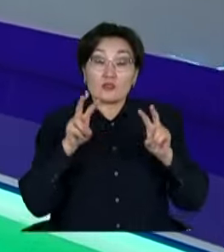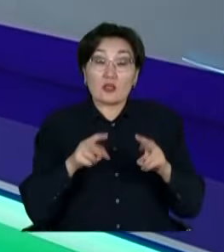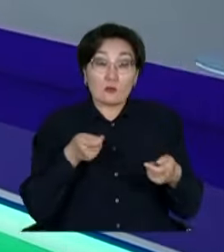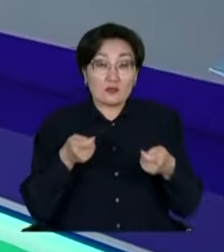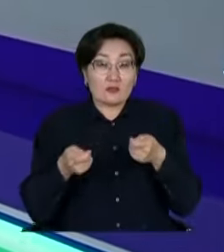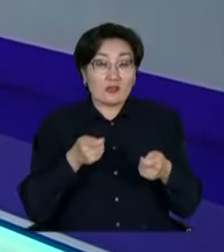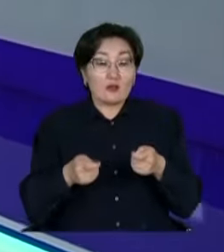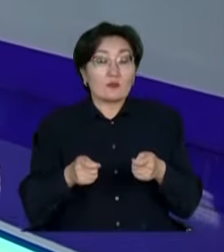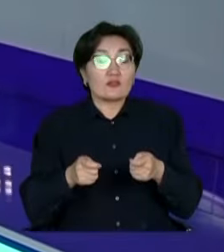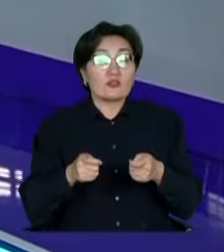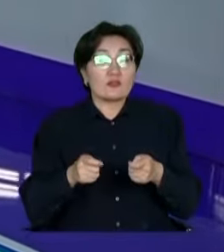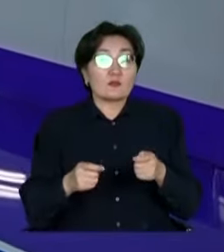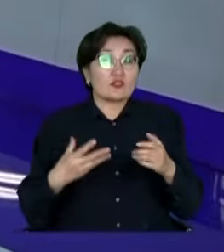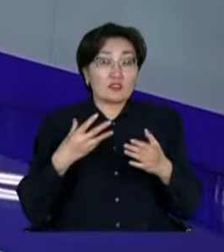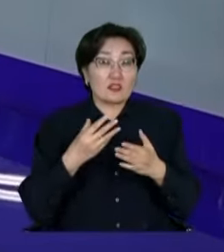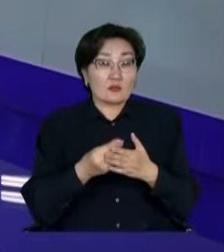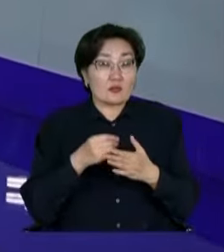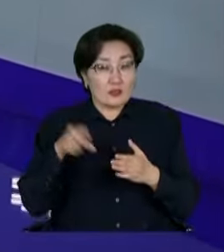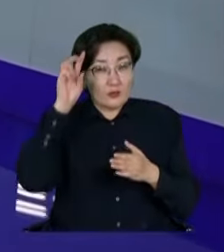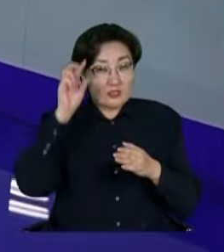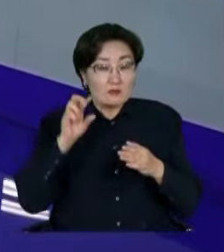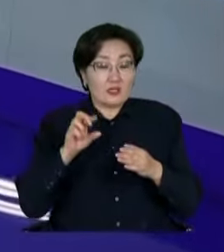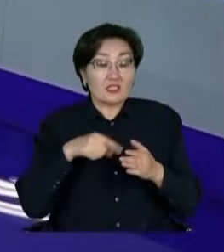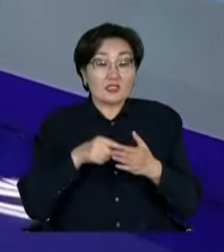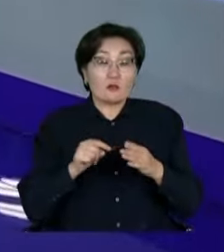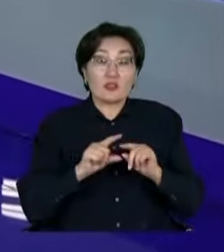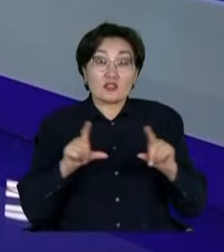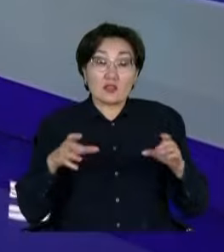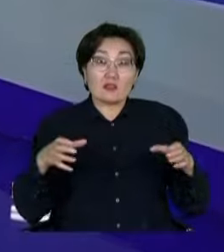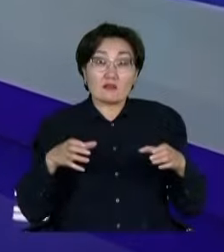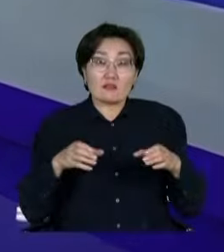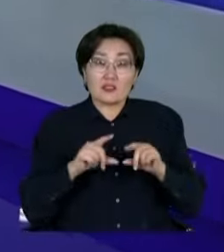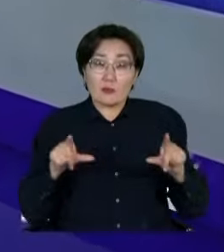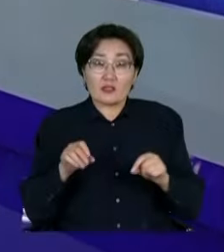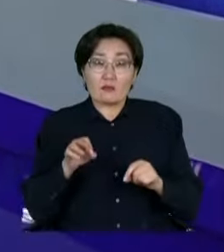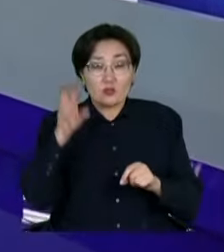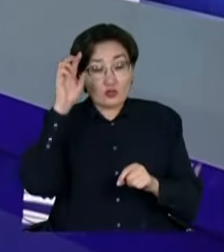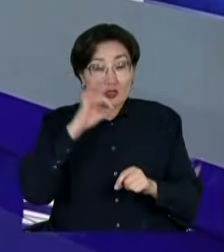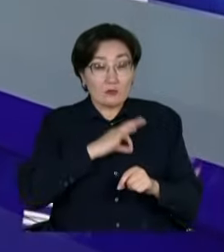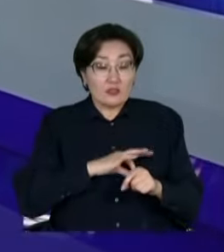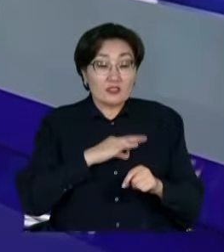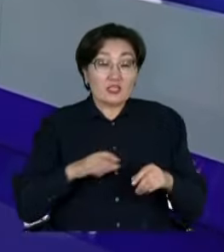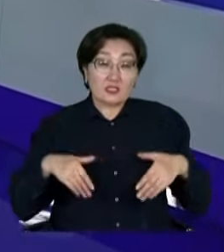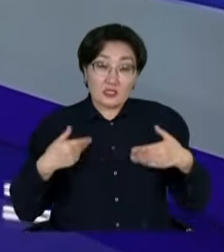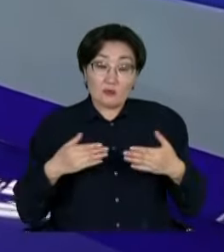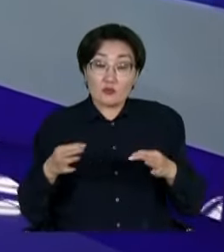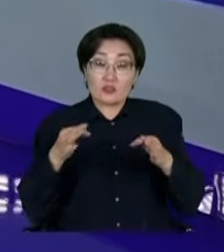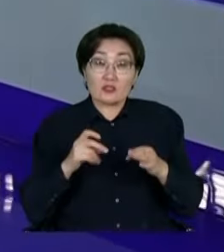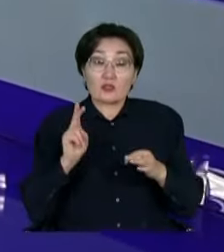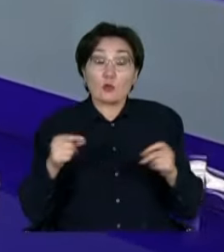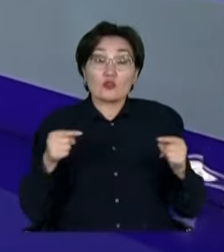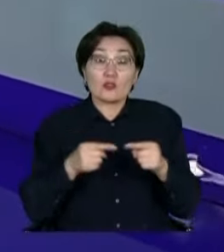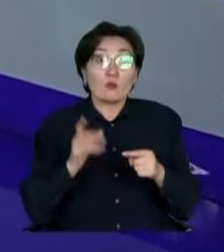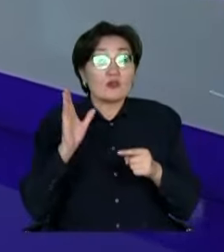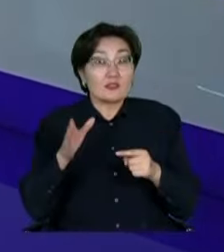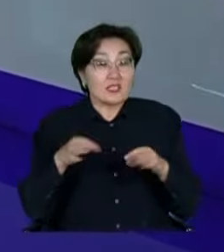управления непроизводственных платежей городского департамента госдоходов. Наузым, здравствуйте. Скажите, кто конкретно